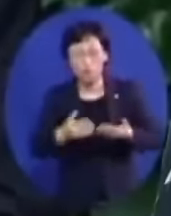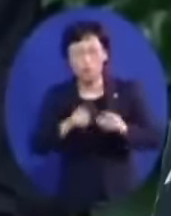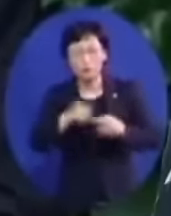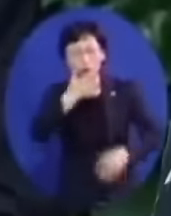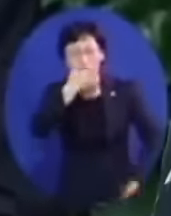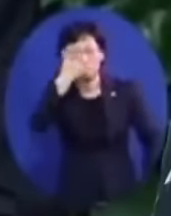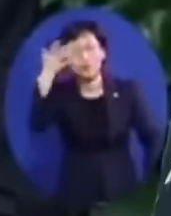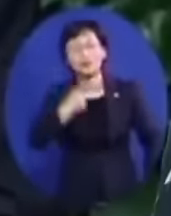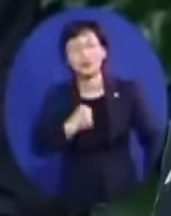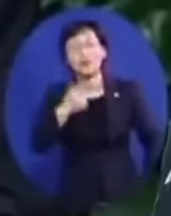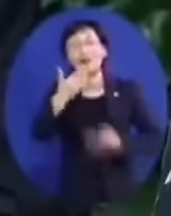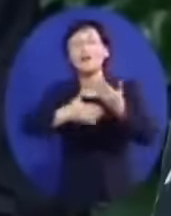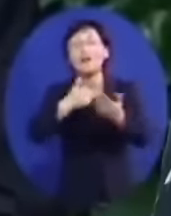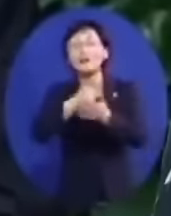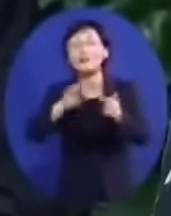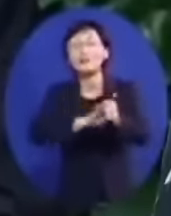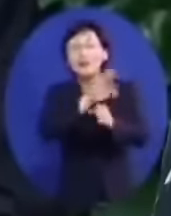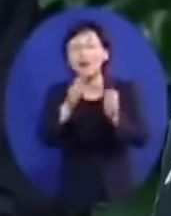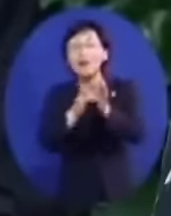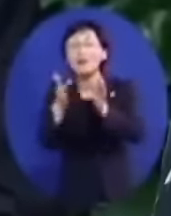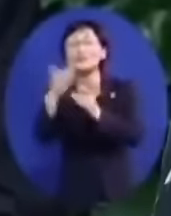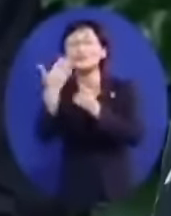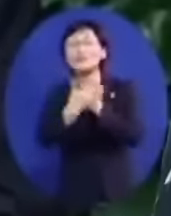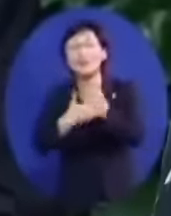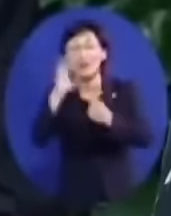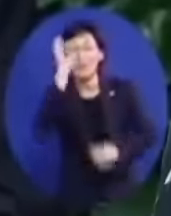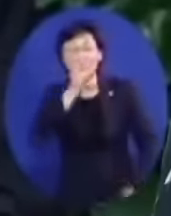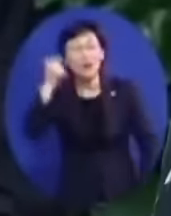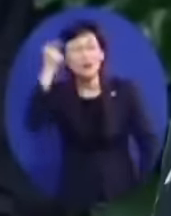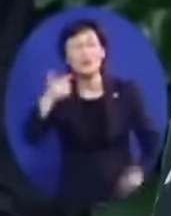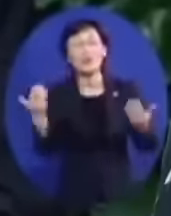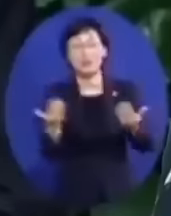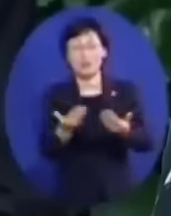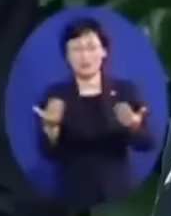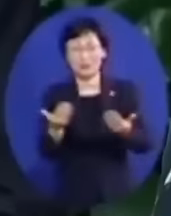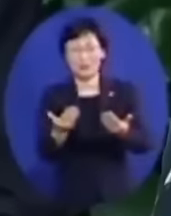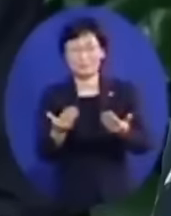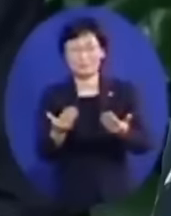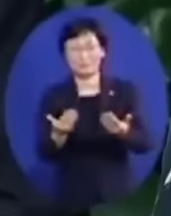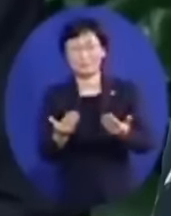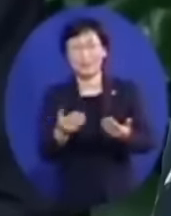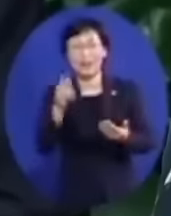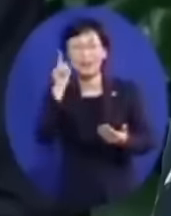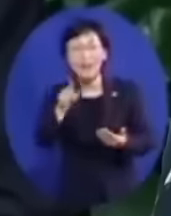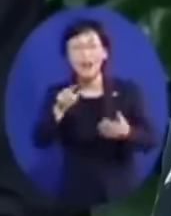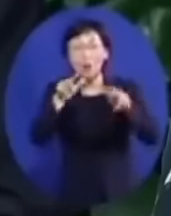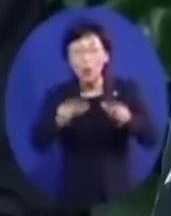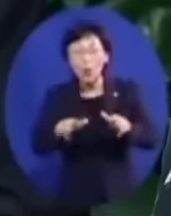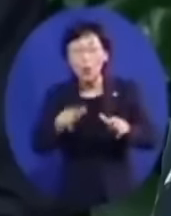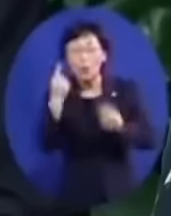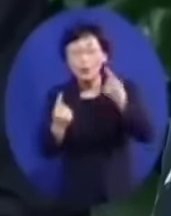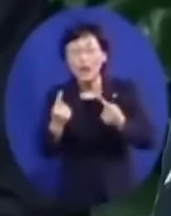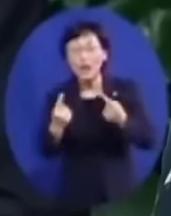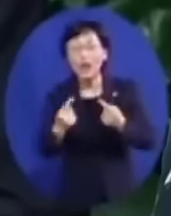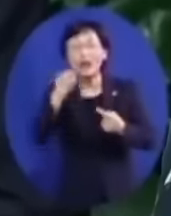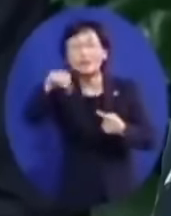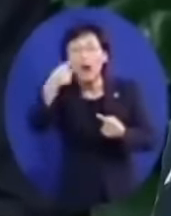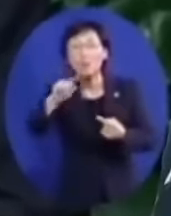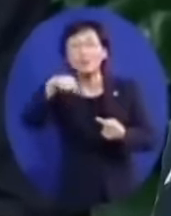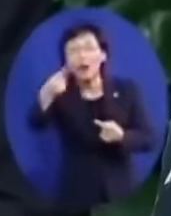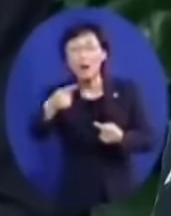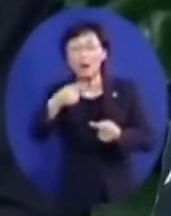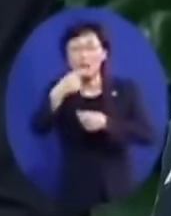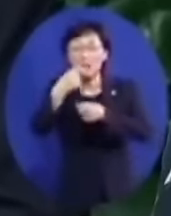하나님을 사랑, 예수님의 은혜, 성령님의 역사가 내일은 오늘보다 다음 달은 근본 달보다 명예는